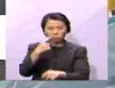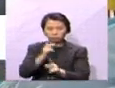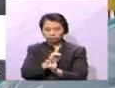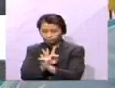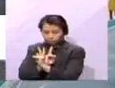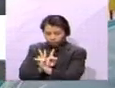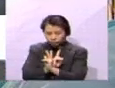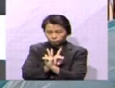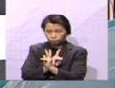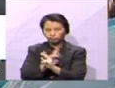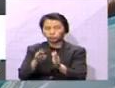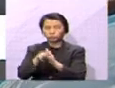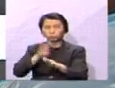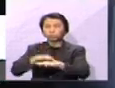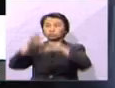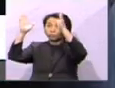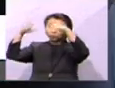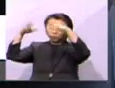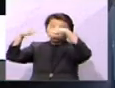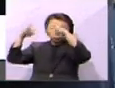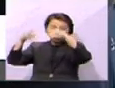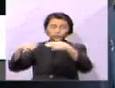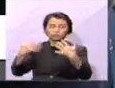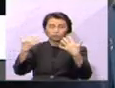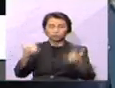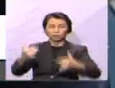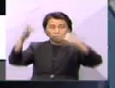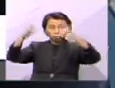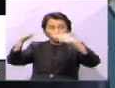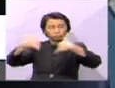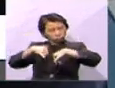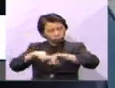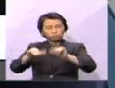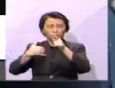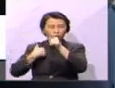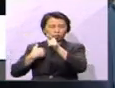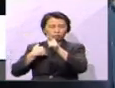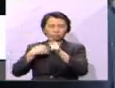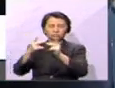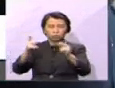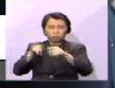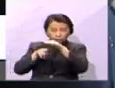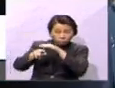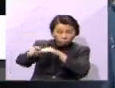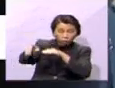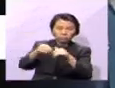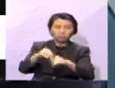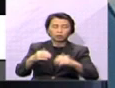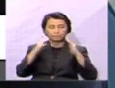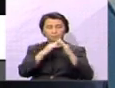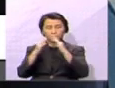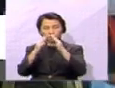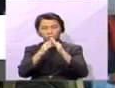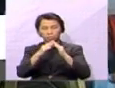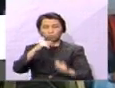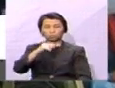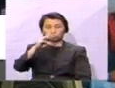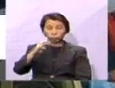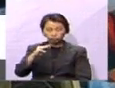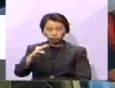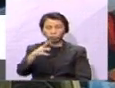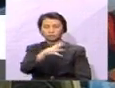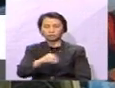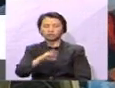berwaspada ketika cuaca hujan ketika ini hujan masih lagi turun di kawasan pedalaman dan Bandar gua musang sementara